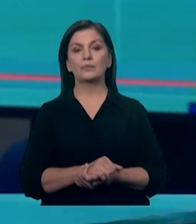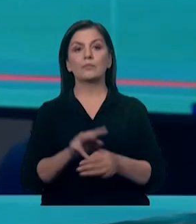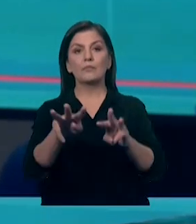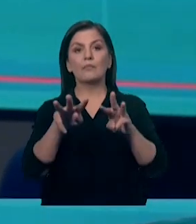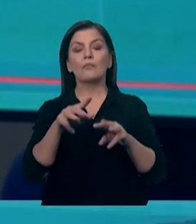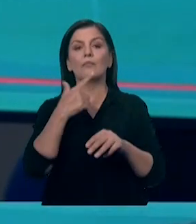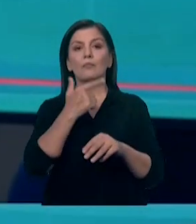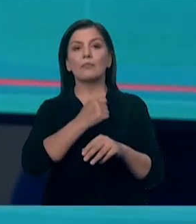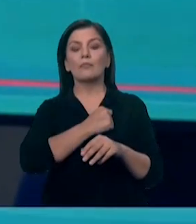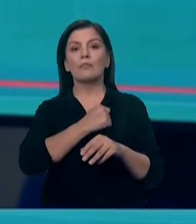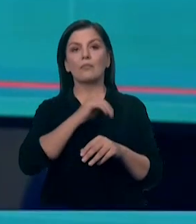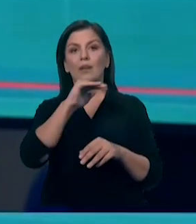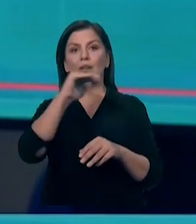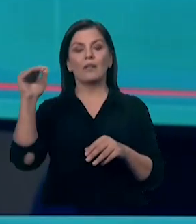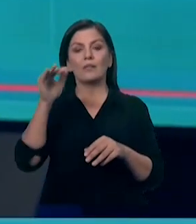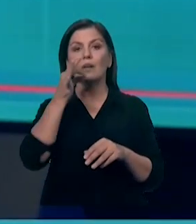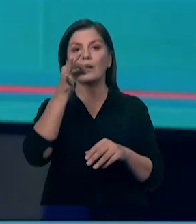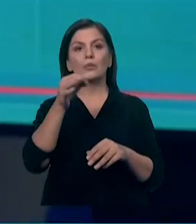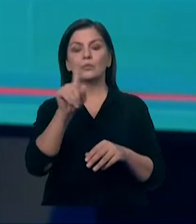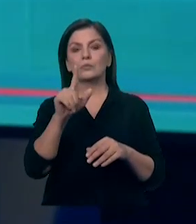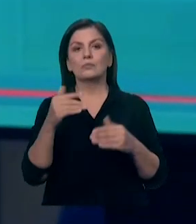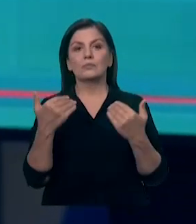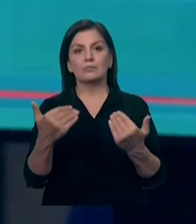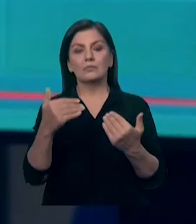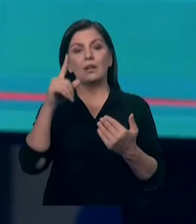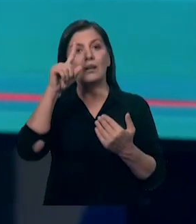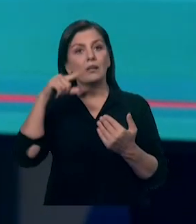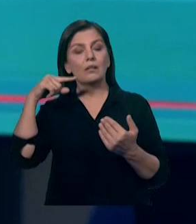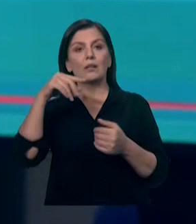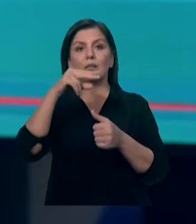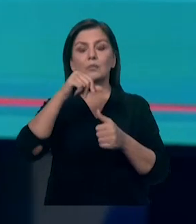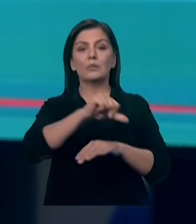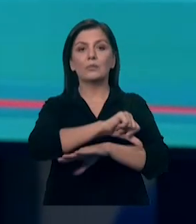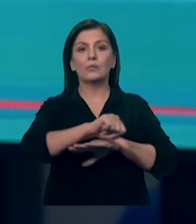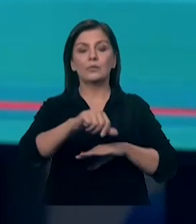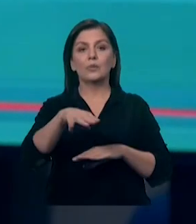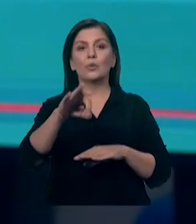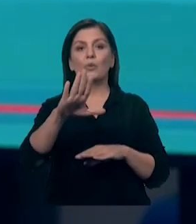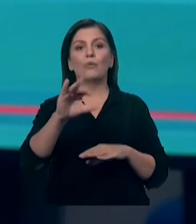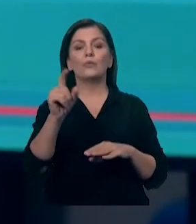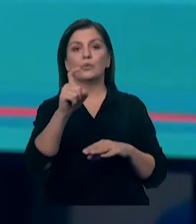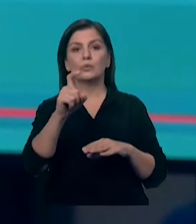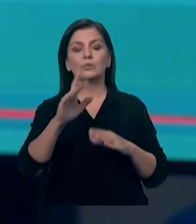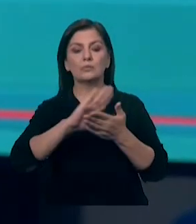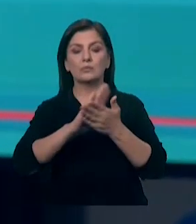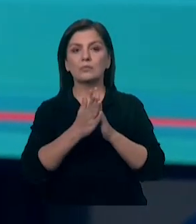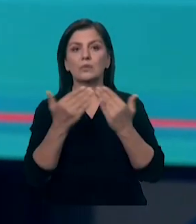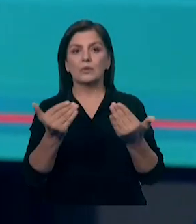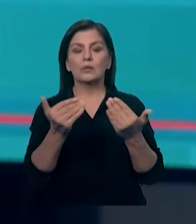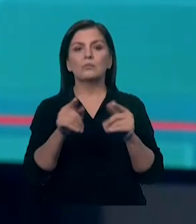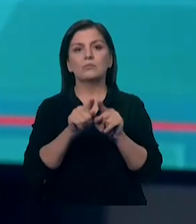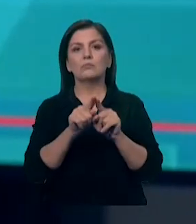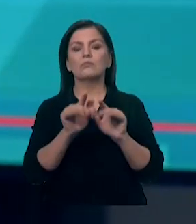Müdafiə Nazirliyinin rəsmisinin bildirdiyi kimi, hazırda Azərbaycan-Ermənistan sərhədinin Tovuz istiqamətində nisbi sakitlikdir.